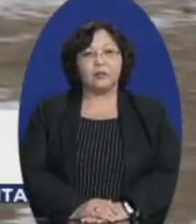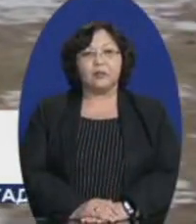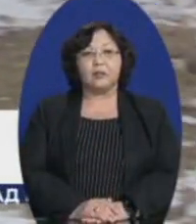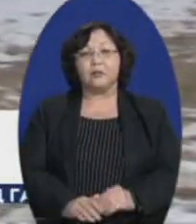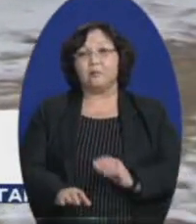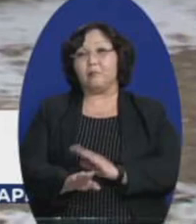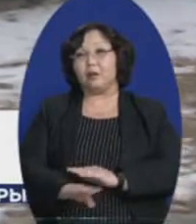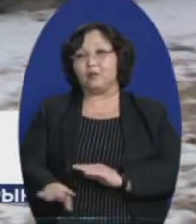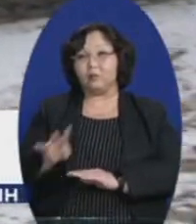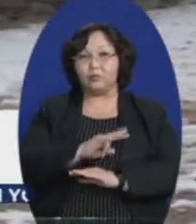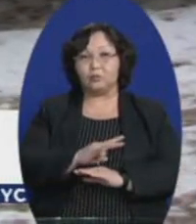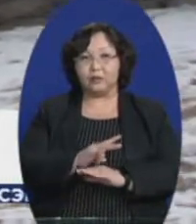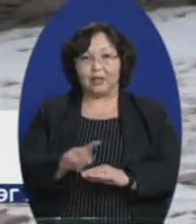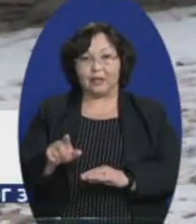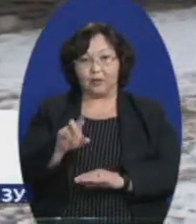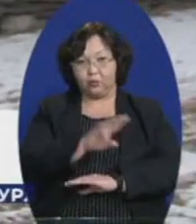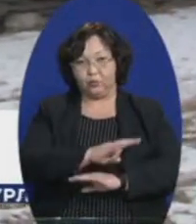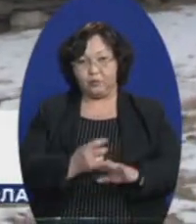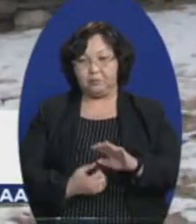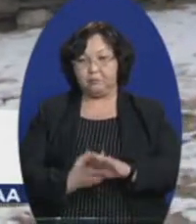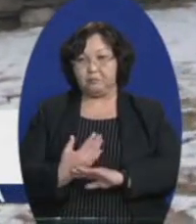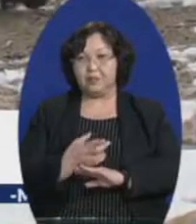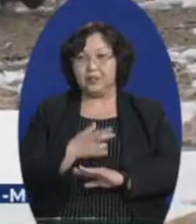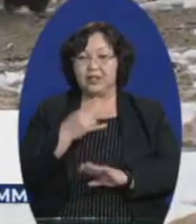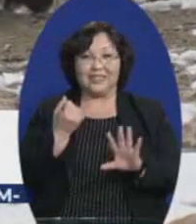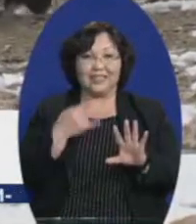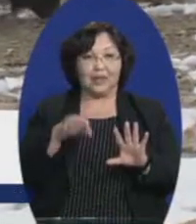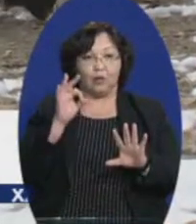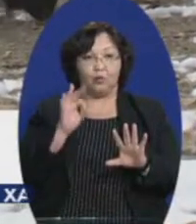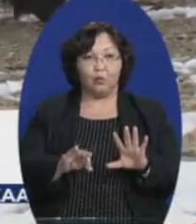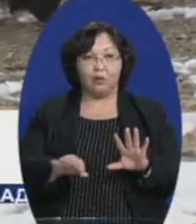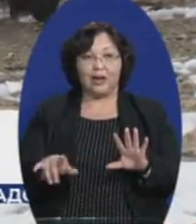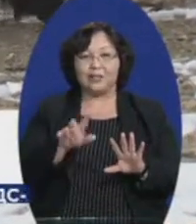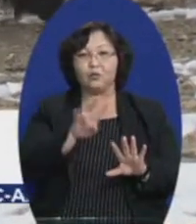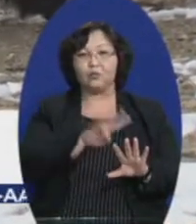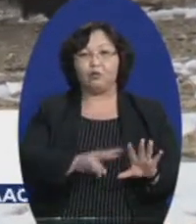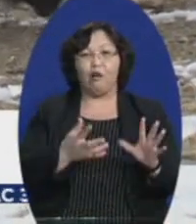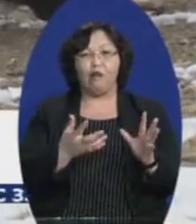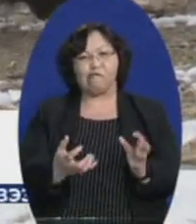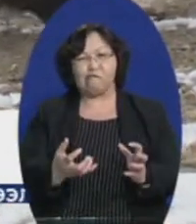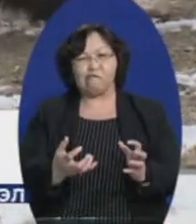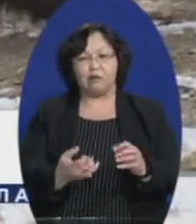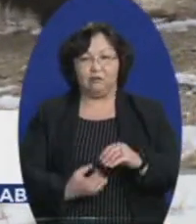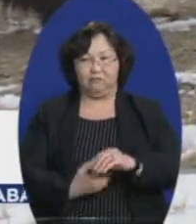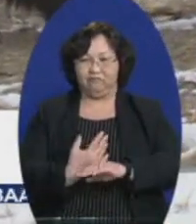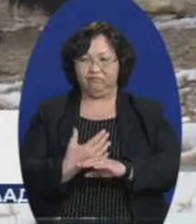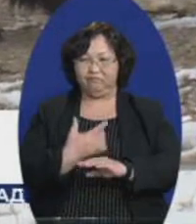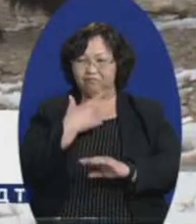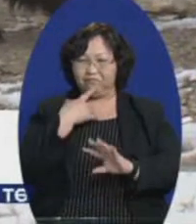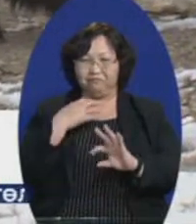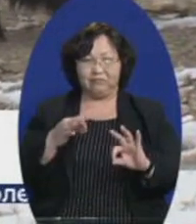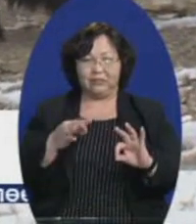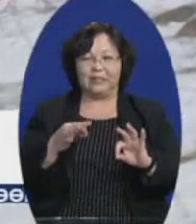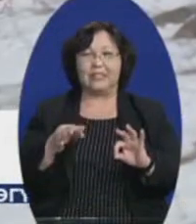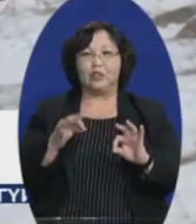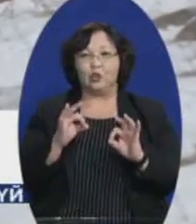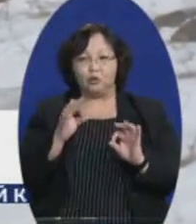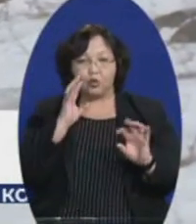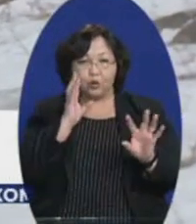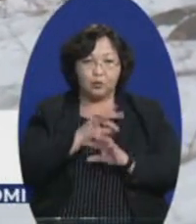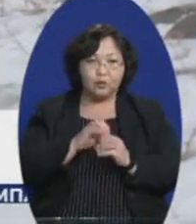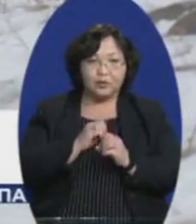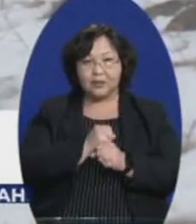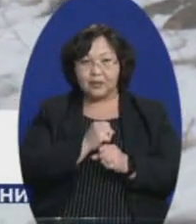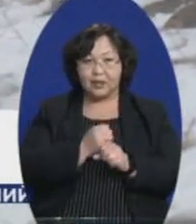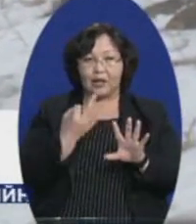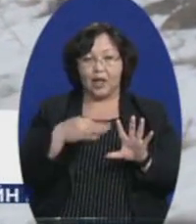Баруун бүсийн аймагуудын нийт бэлчээрийн 60% доройтолд орсон гэх судалгаа бий. Ашиглалтыг зохицуулж чадвал 80% нь эргээ цэргэх боломжтой гэсэн судалгаагч